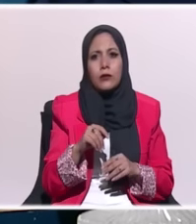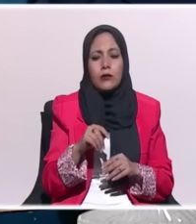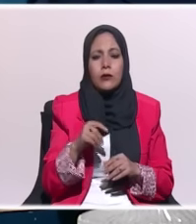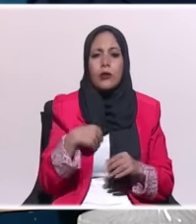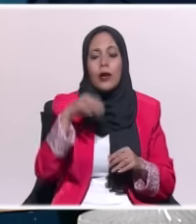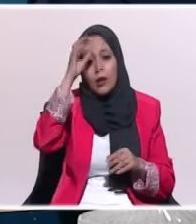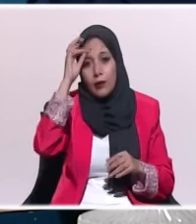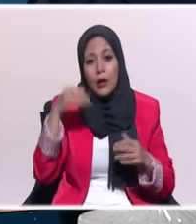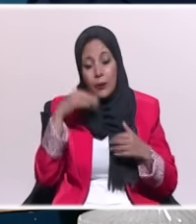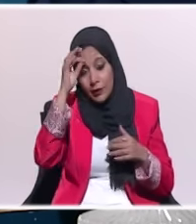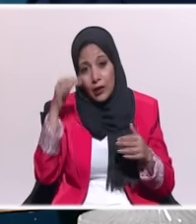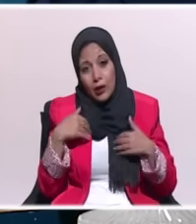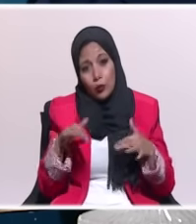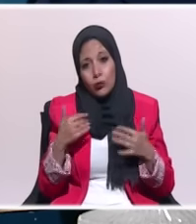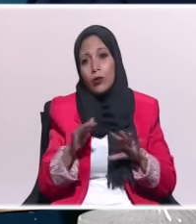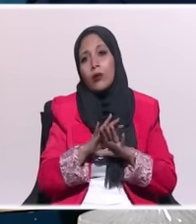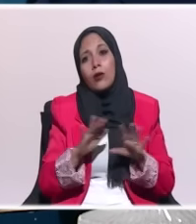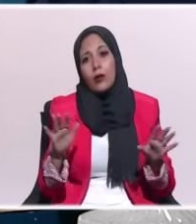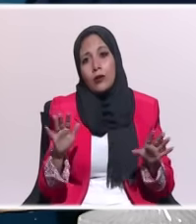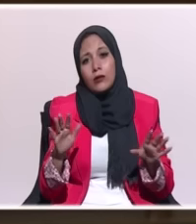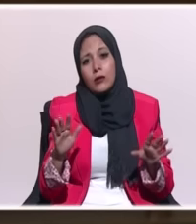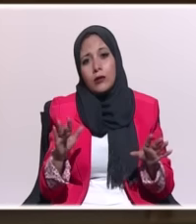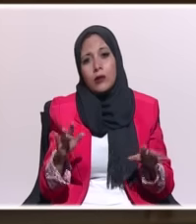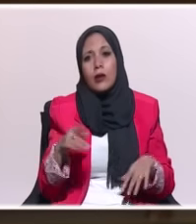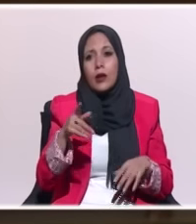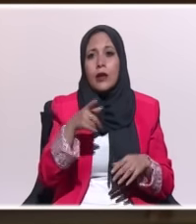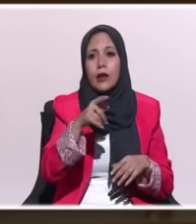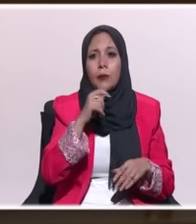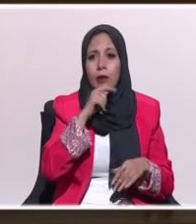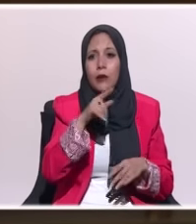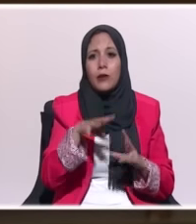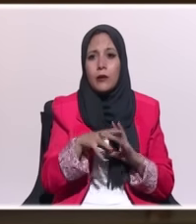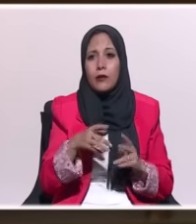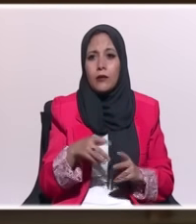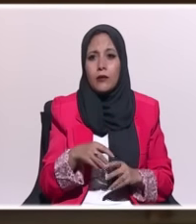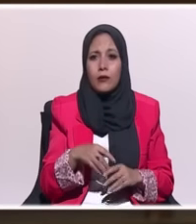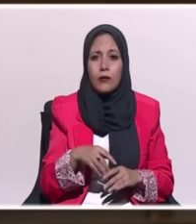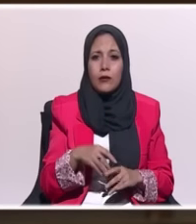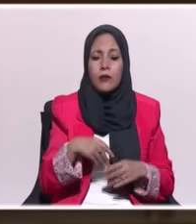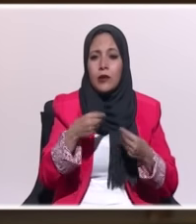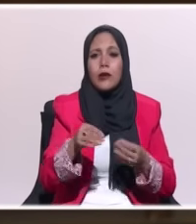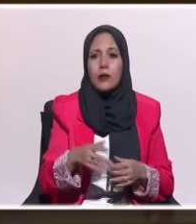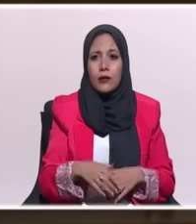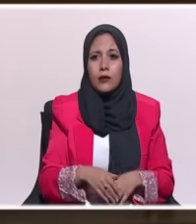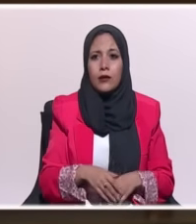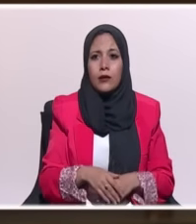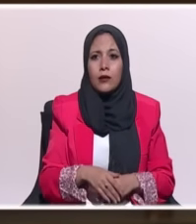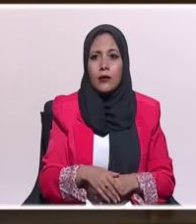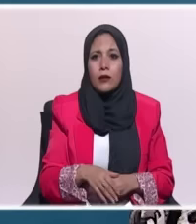هو انا لو مت خلاص. وهي لو بعد عمر طويل هيحصل لها ايه؟ بتصرف منين؟ هل هتورث فيكي؟